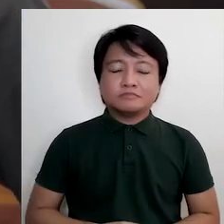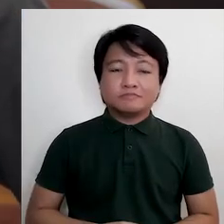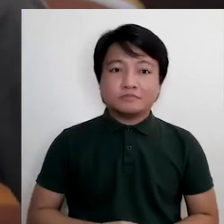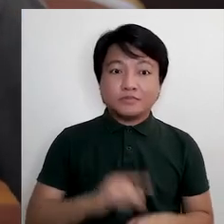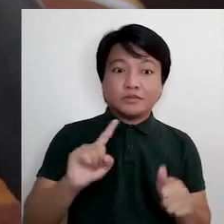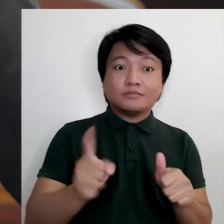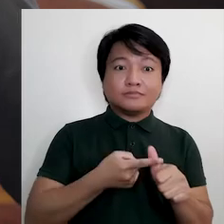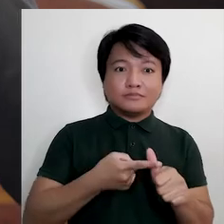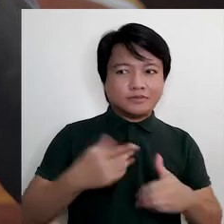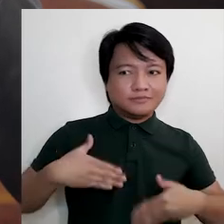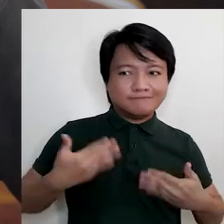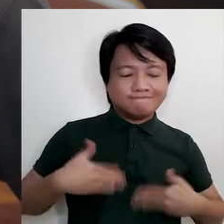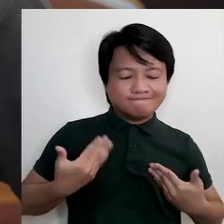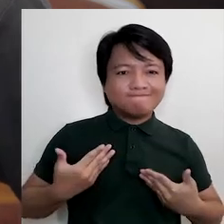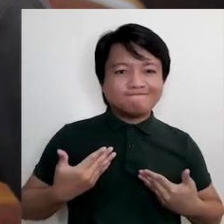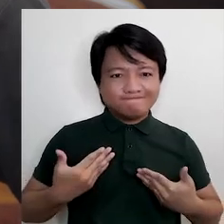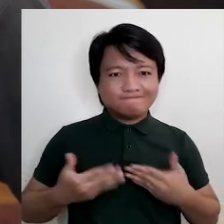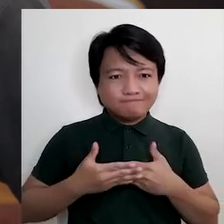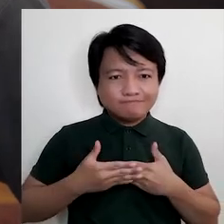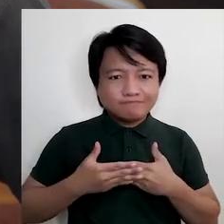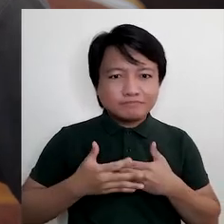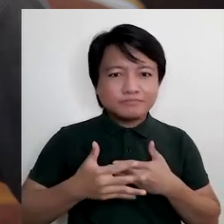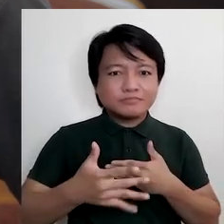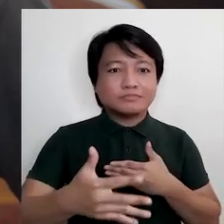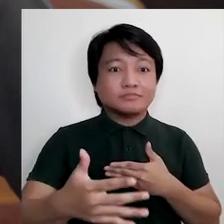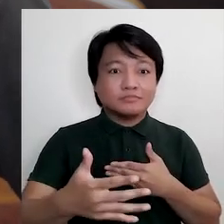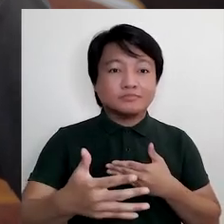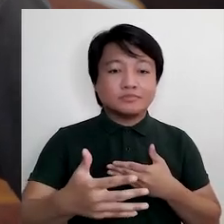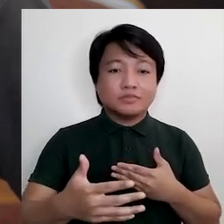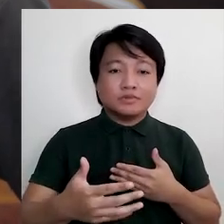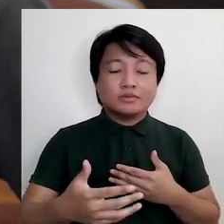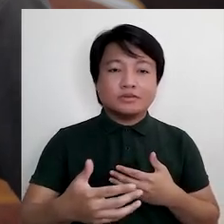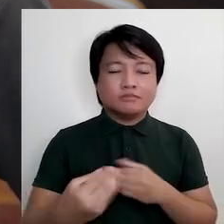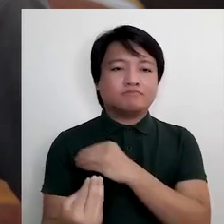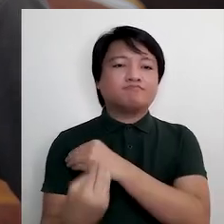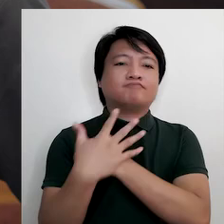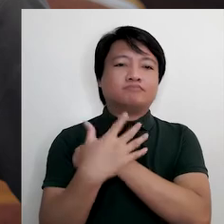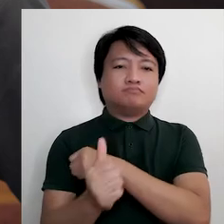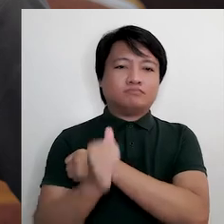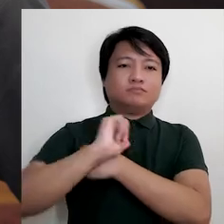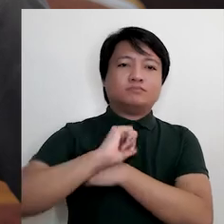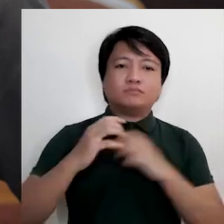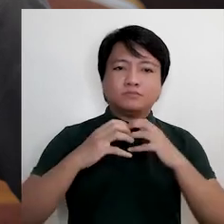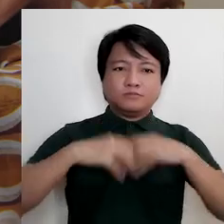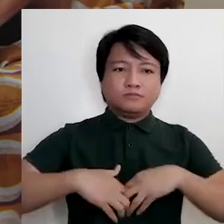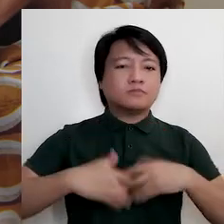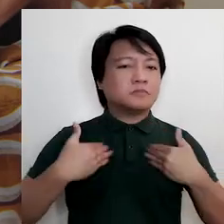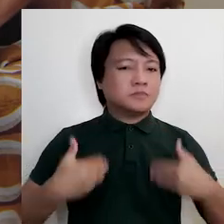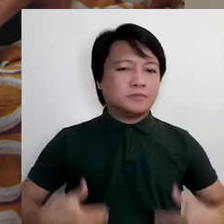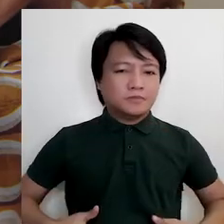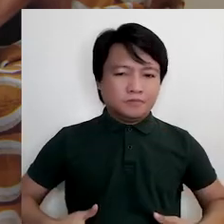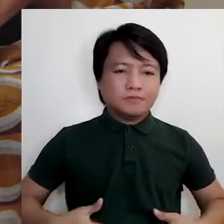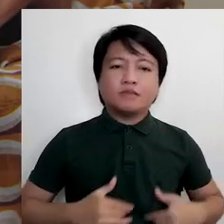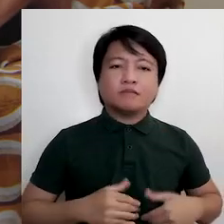lang masaya sa simula pero hindi natin maikakaila na ang masamang epekto sa ating kalusugan pati na